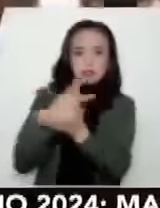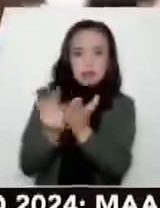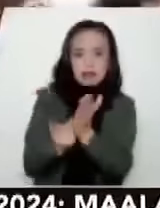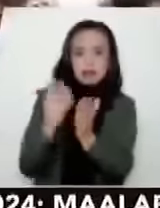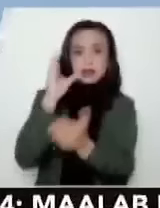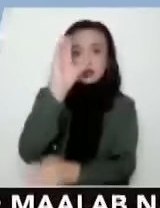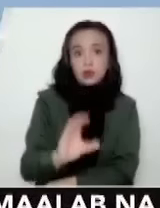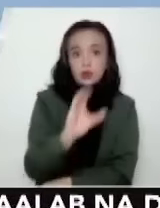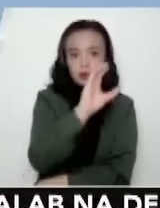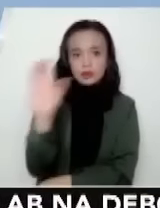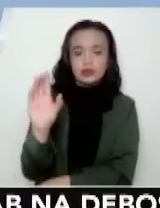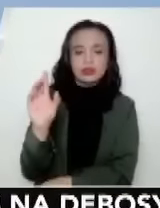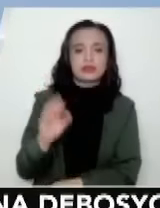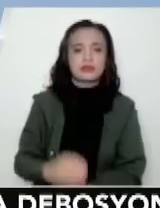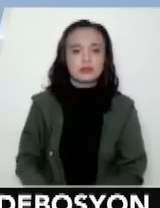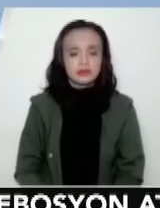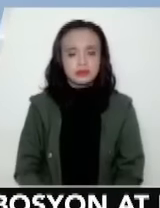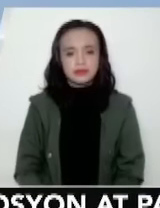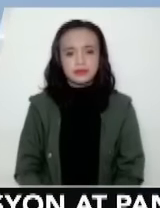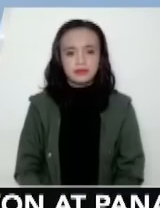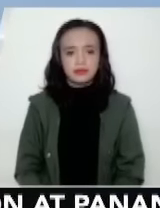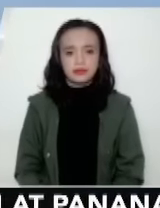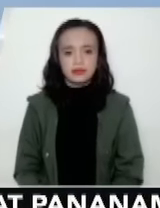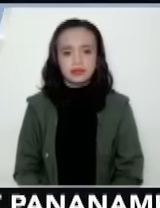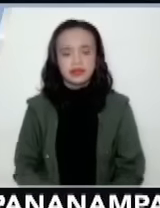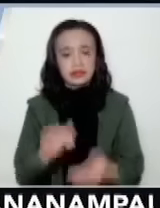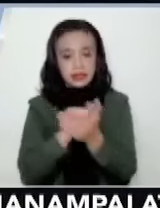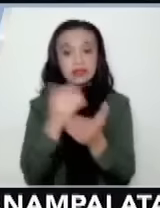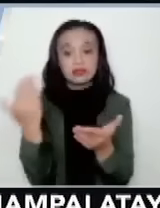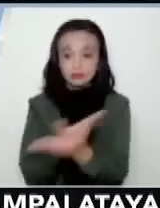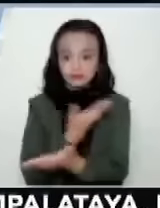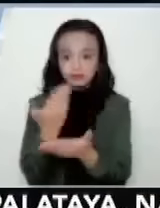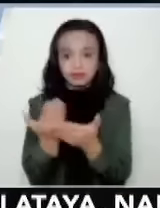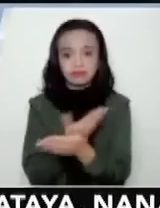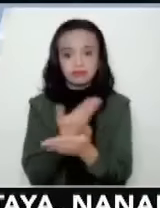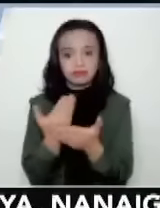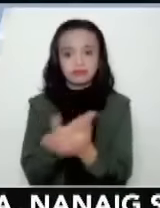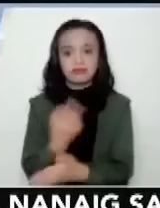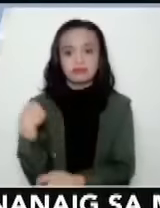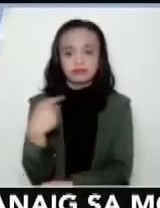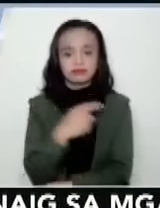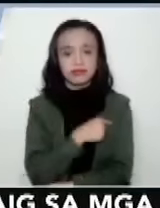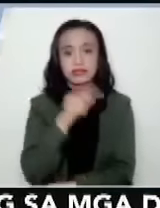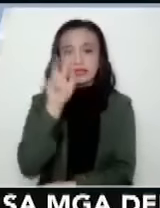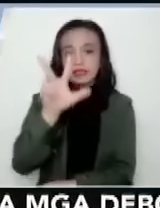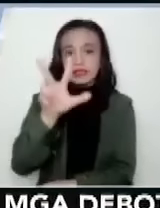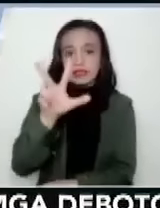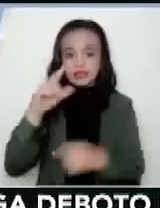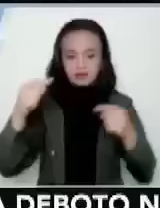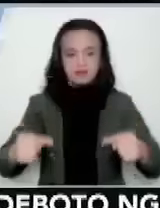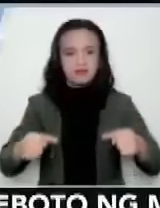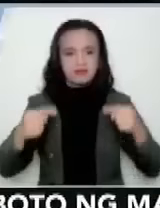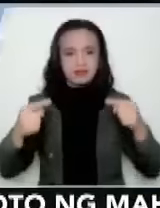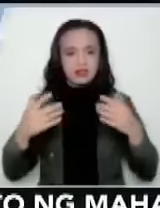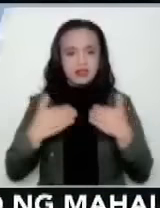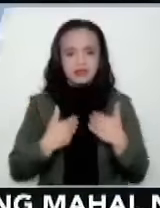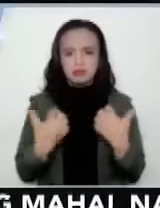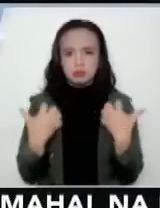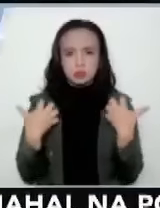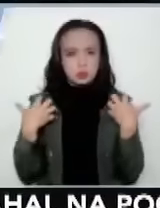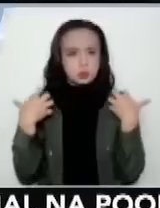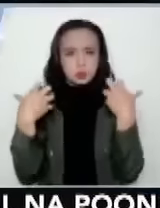enclosure. Bago ito, bago yung ating tatlong gulong at makakapalo ito. Solid po ito, hindi po ito na